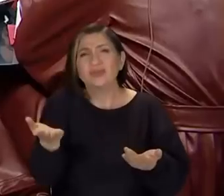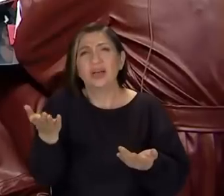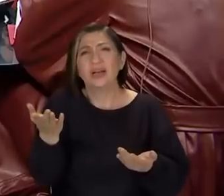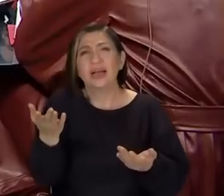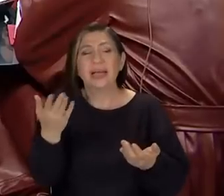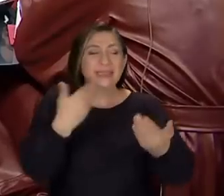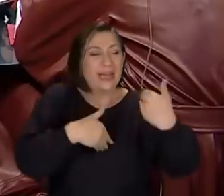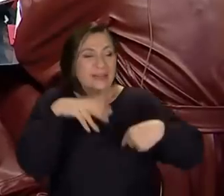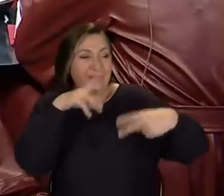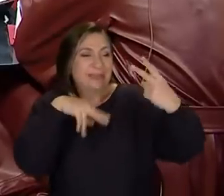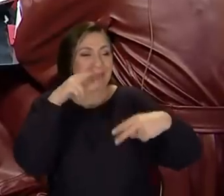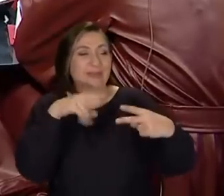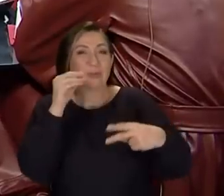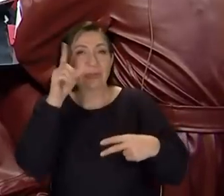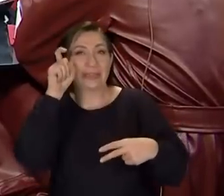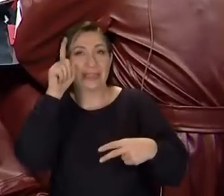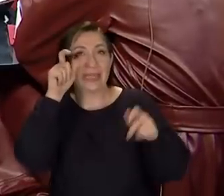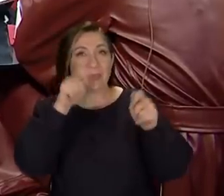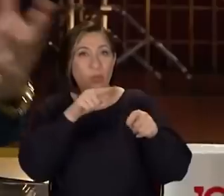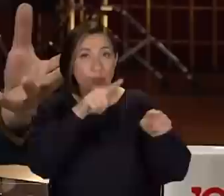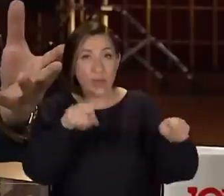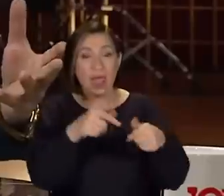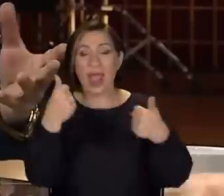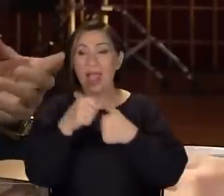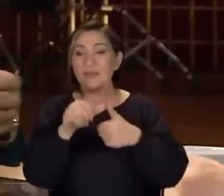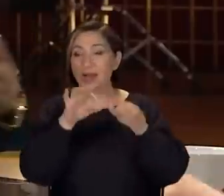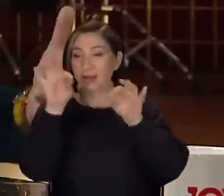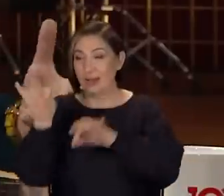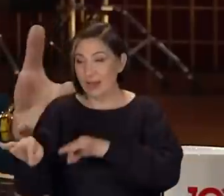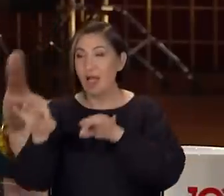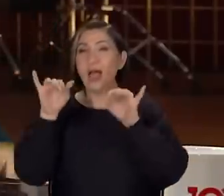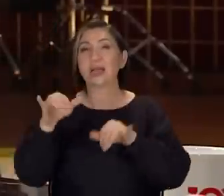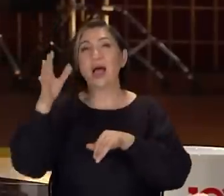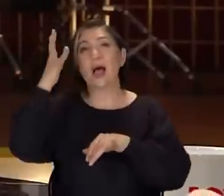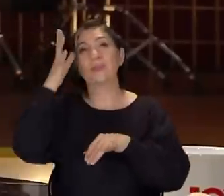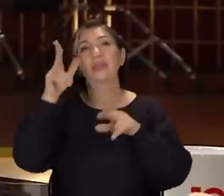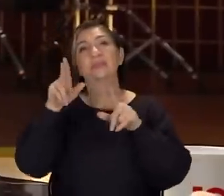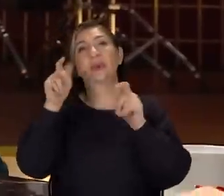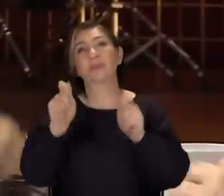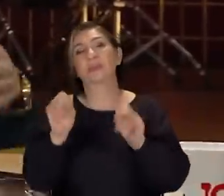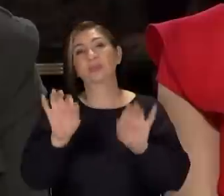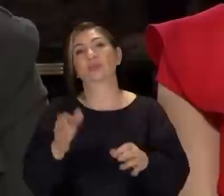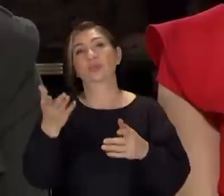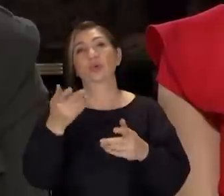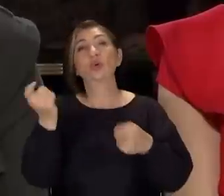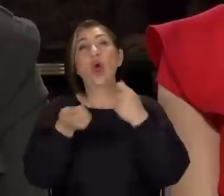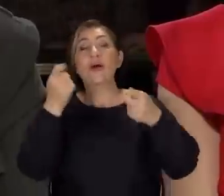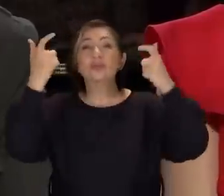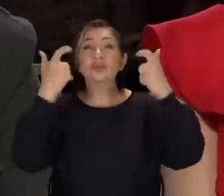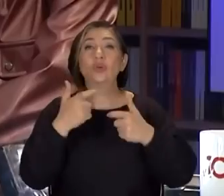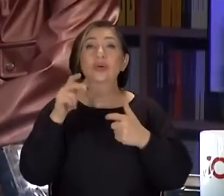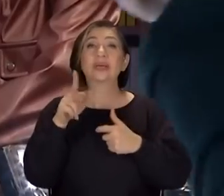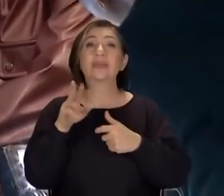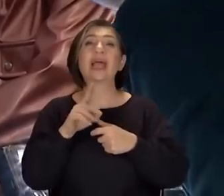çünkü flört aşamasında çok zekice yaptığım bu hareketlere evlendiği yanındaydı bana geri zekalı yapmaya başlıyorsun görev haline